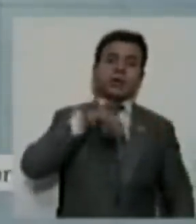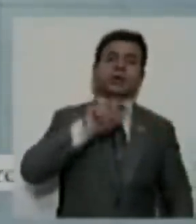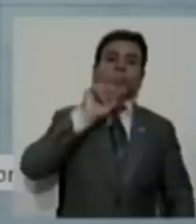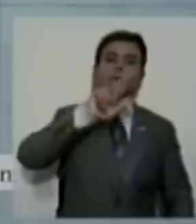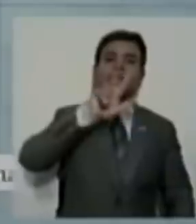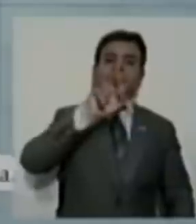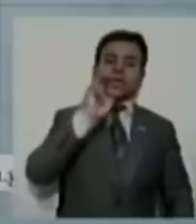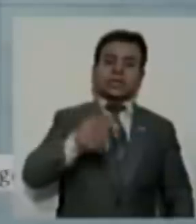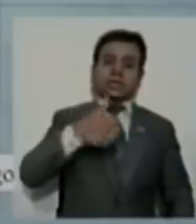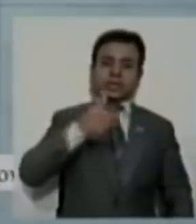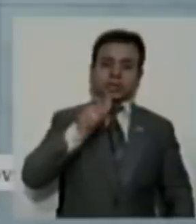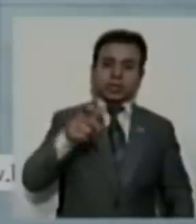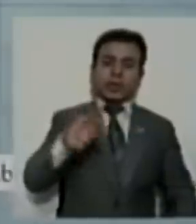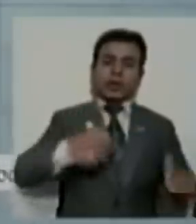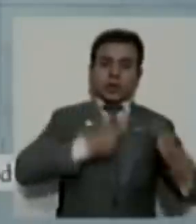84,197 জন।